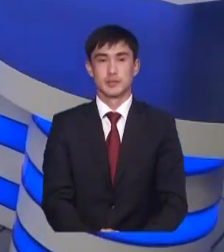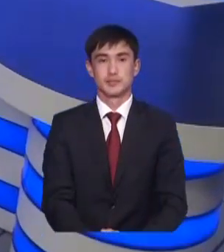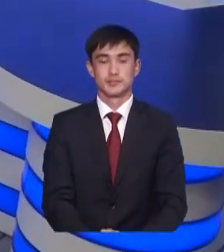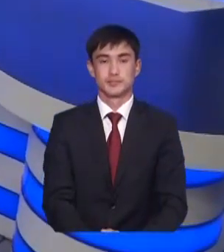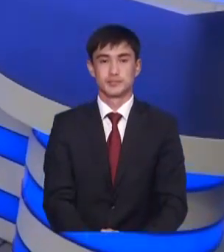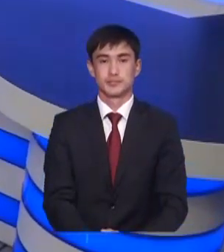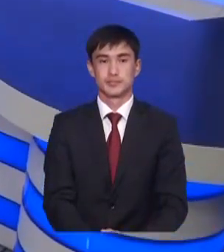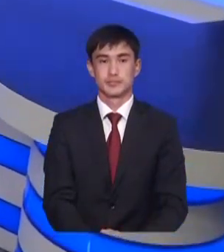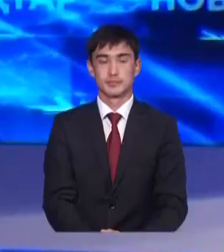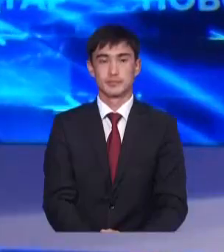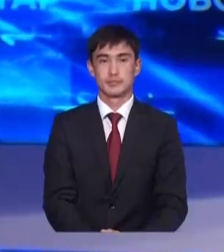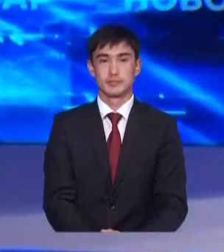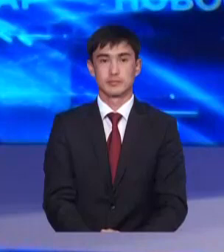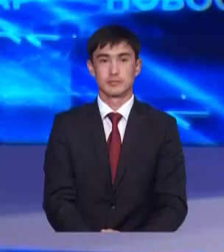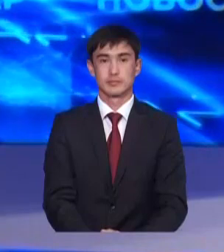Дәурен Қадырбекұлы.